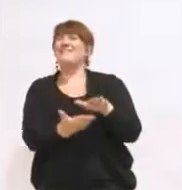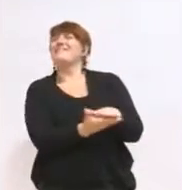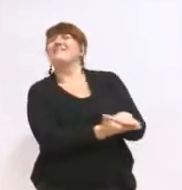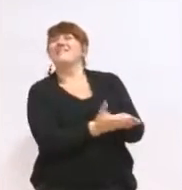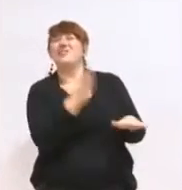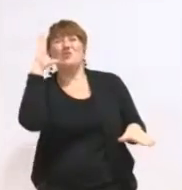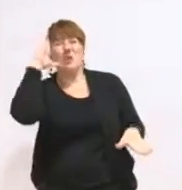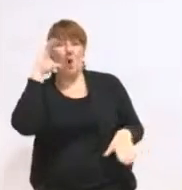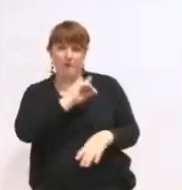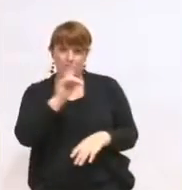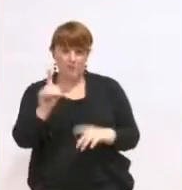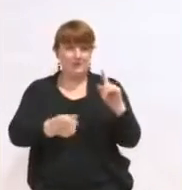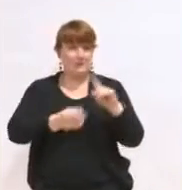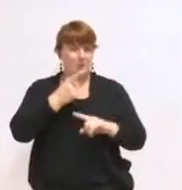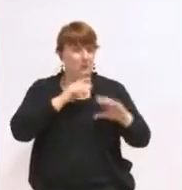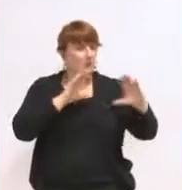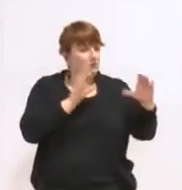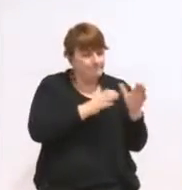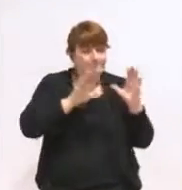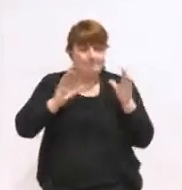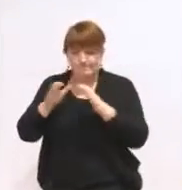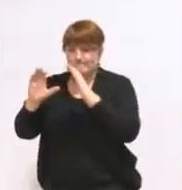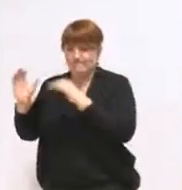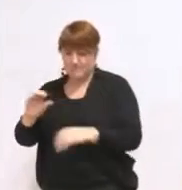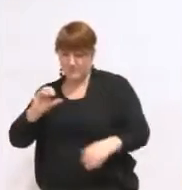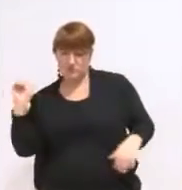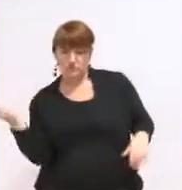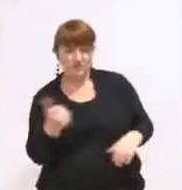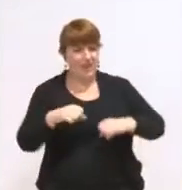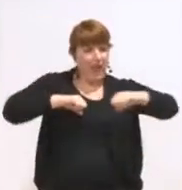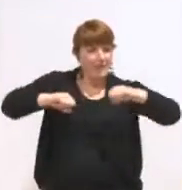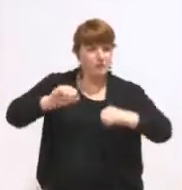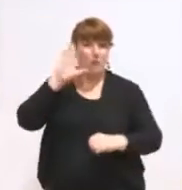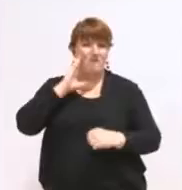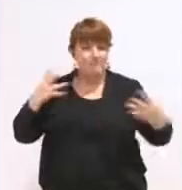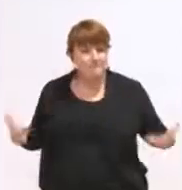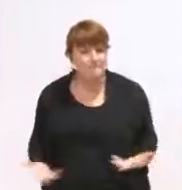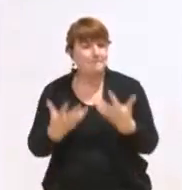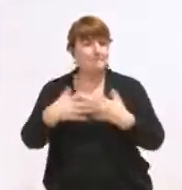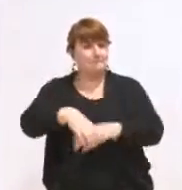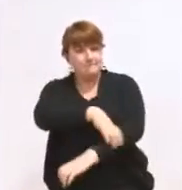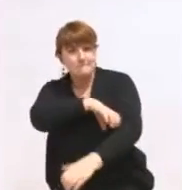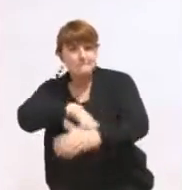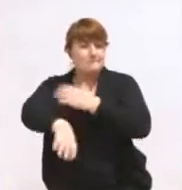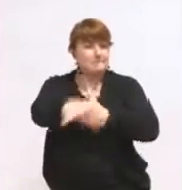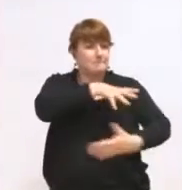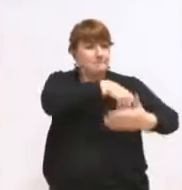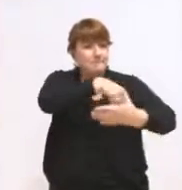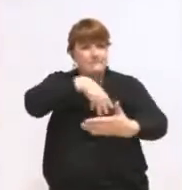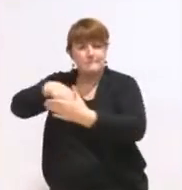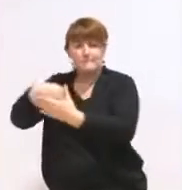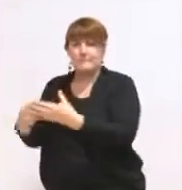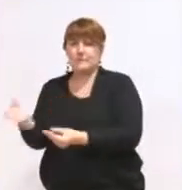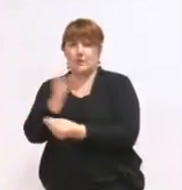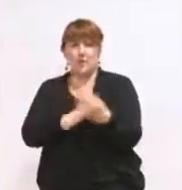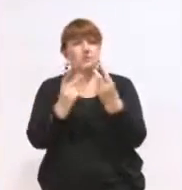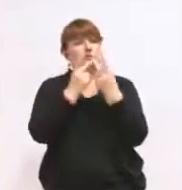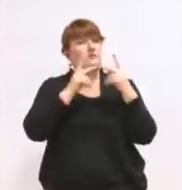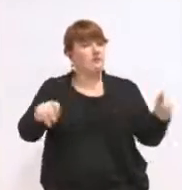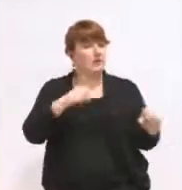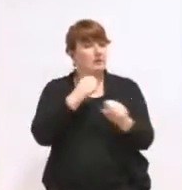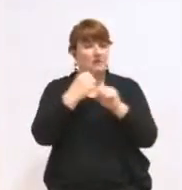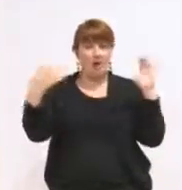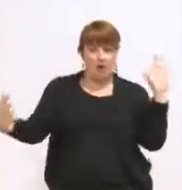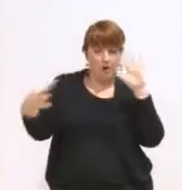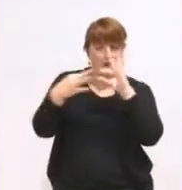toutes les délégations, toutes les thématiques portent cette charte, portent ces actions. Et il faut en plus réussir à faire que la ville, elle travaille dans un partenariat intelligent